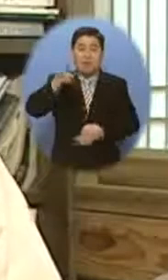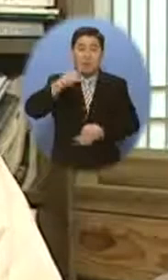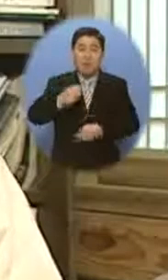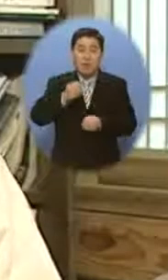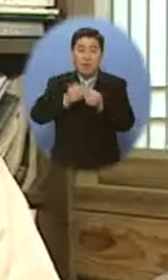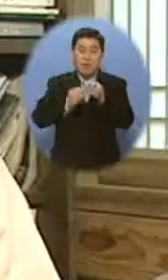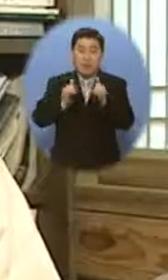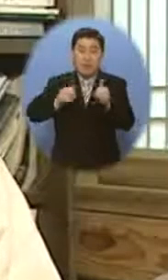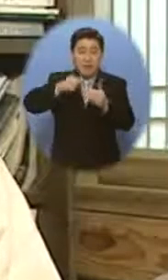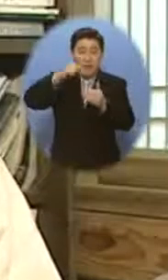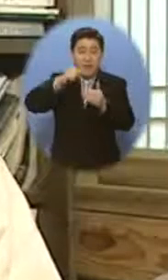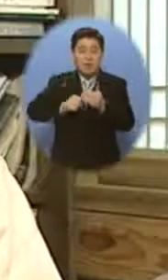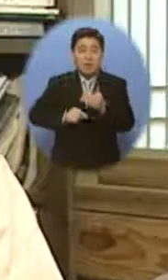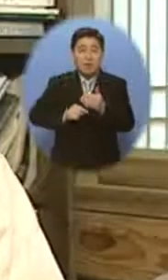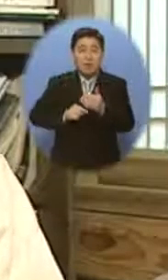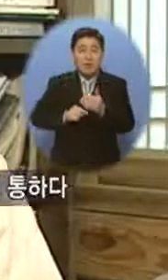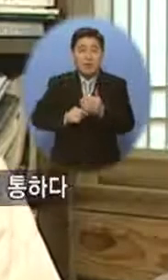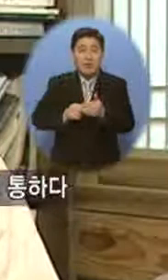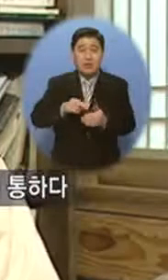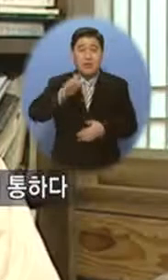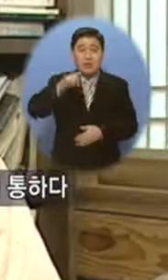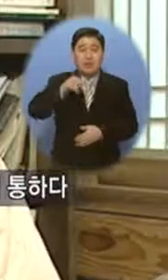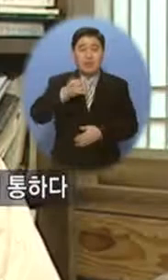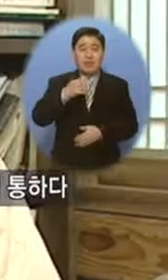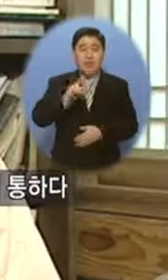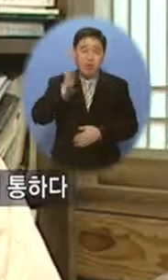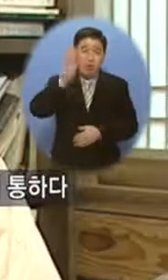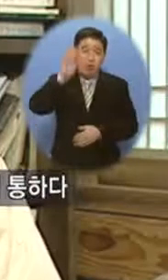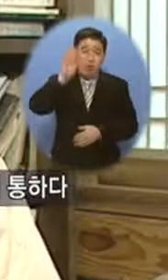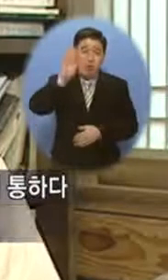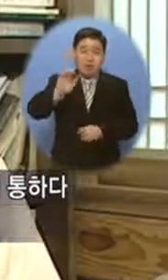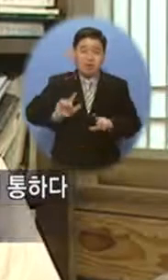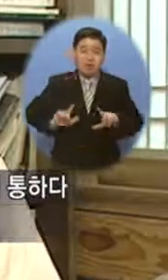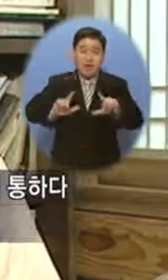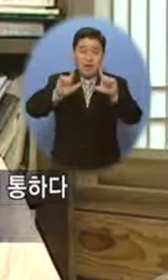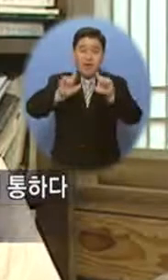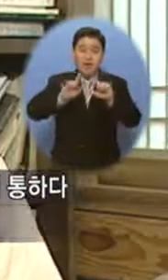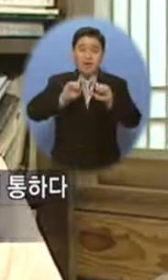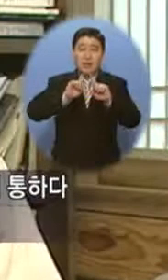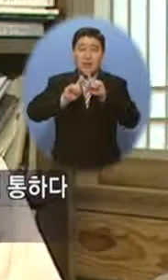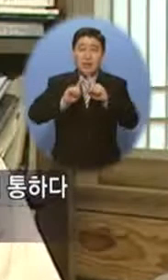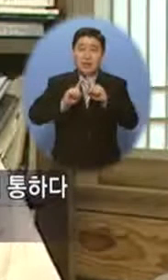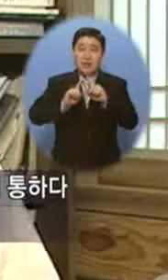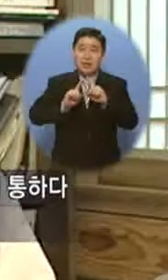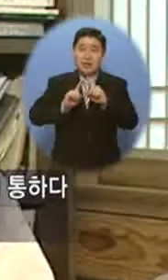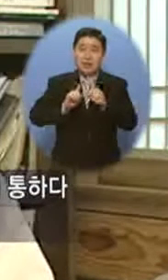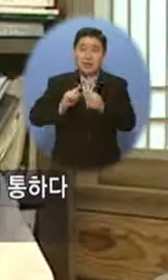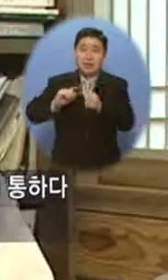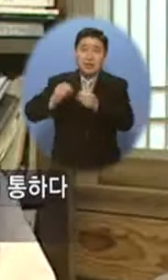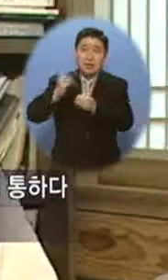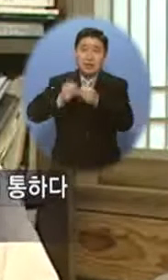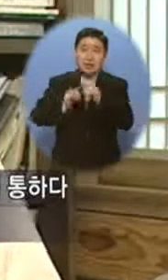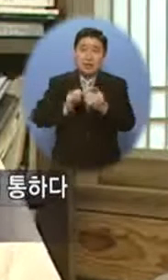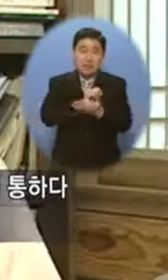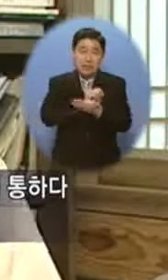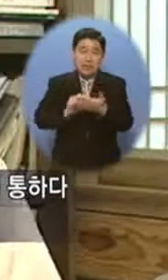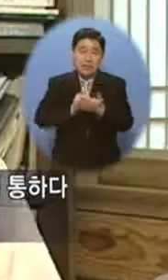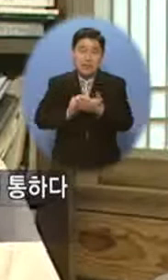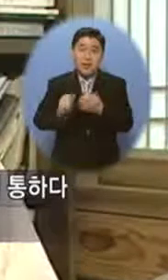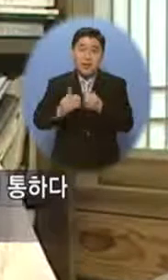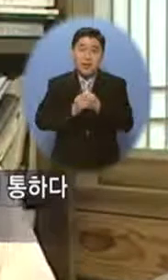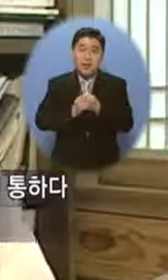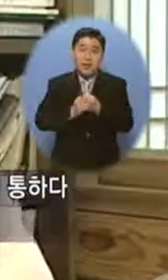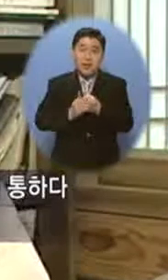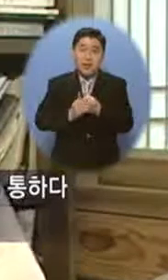시 가운데서 사무치다라든지 먼 훗날이라든지 이런 말을 시인이 씀으로 해서 그 시가